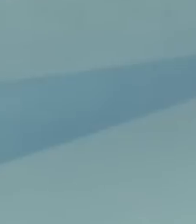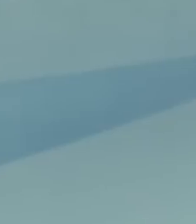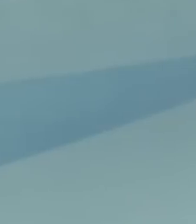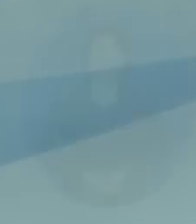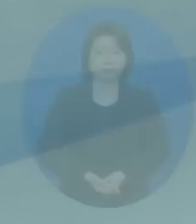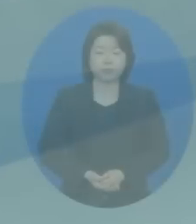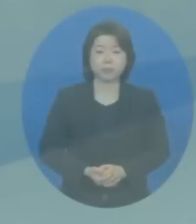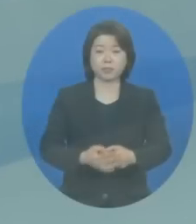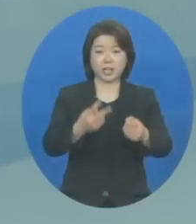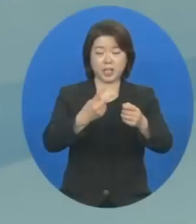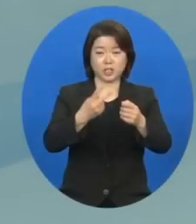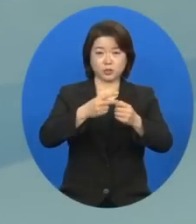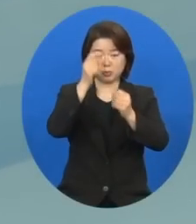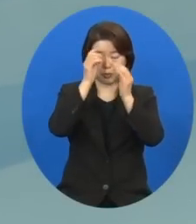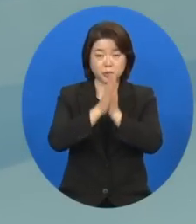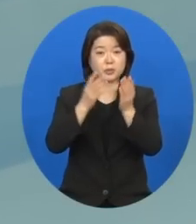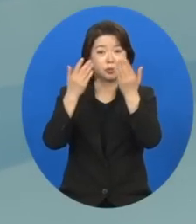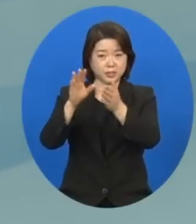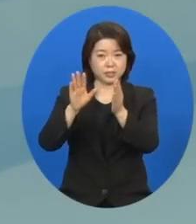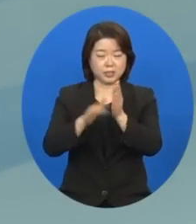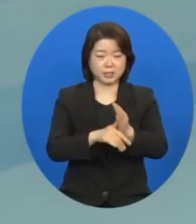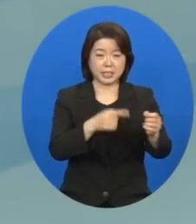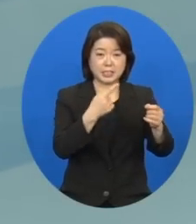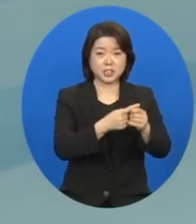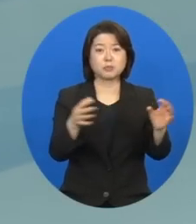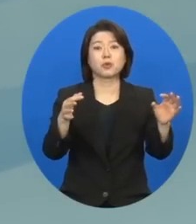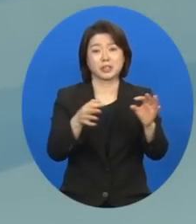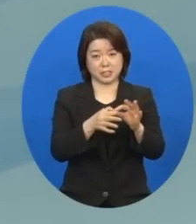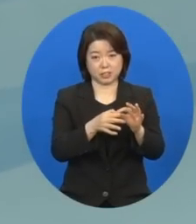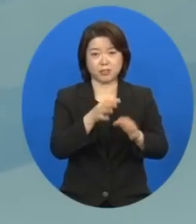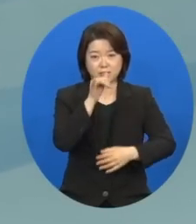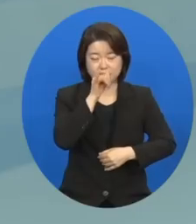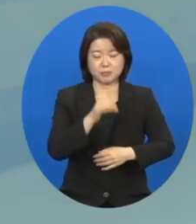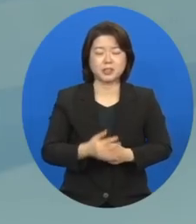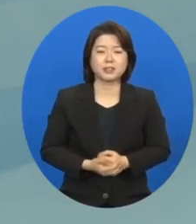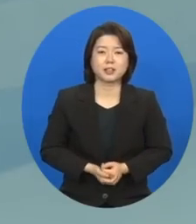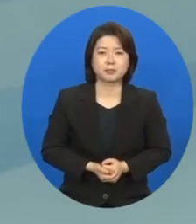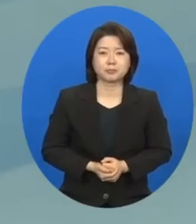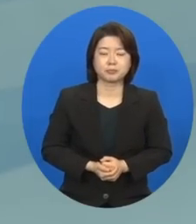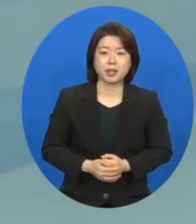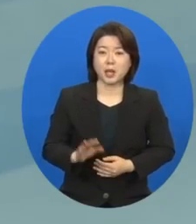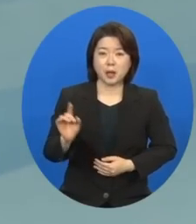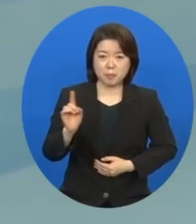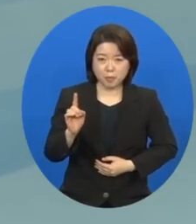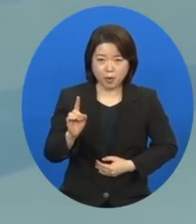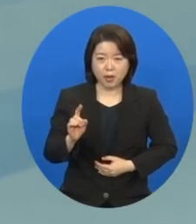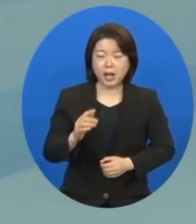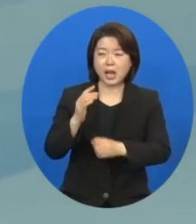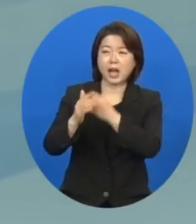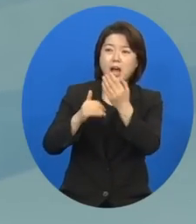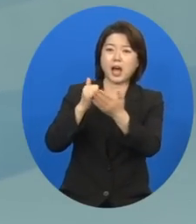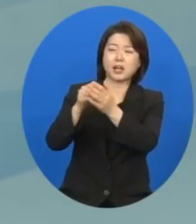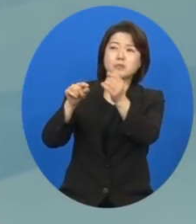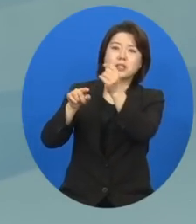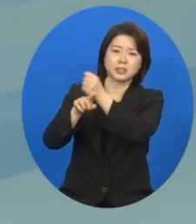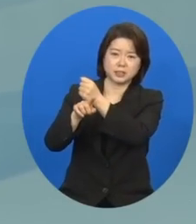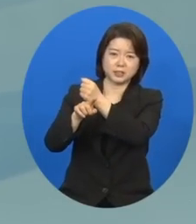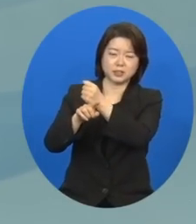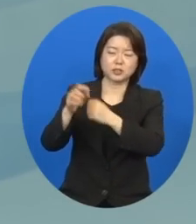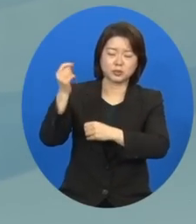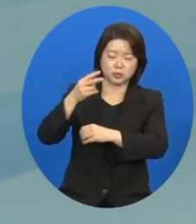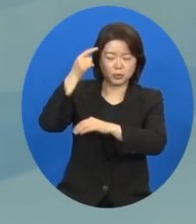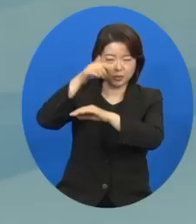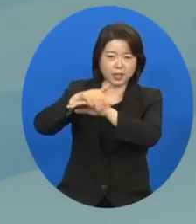주시옵소서. 우리 두 번째로 기도할 때 우리 첫 번째 기도 제목과 연관된 것인데요, 바로 하나님의 뜻과 또